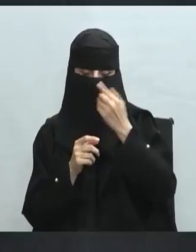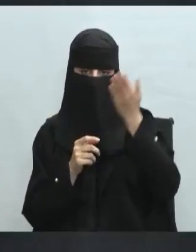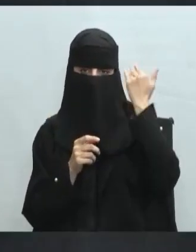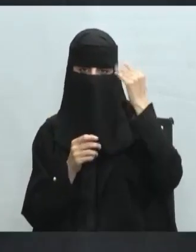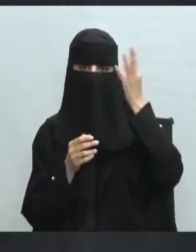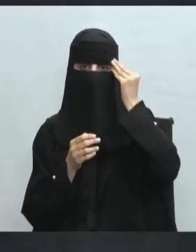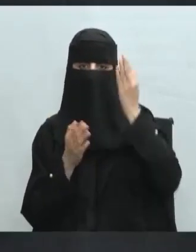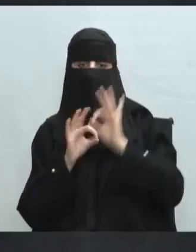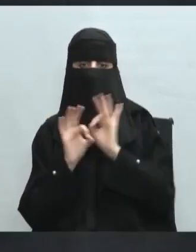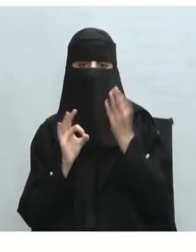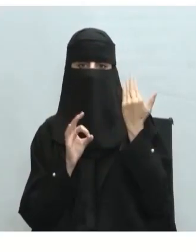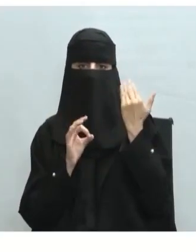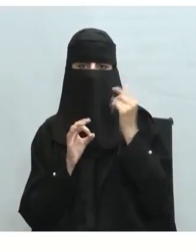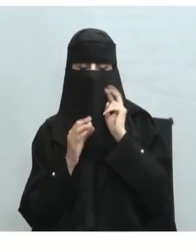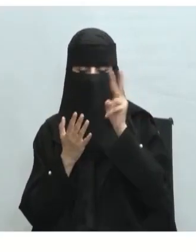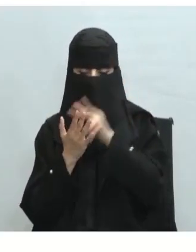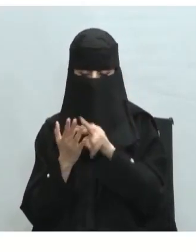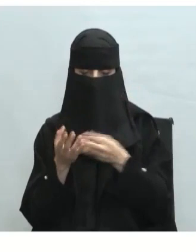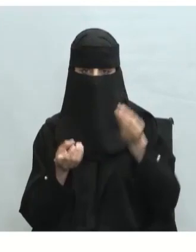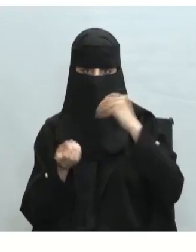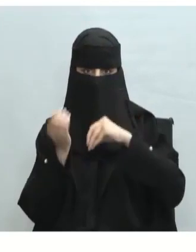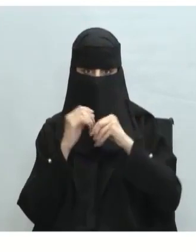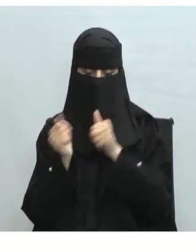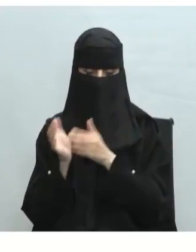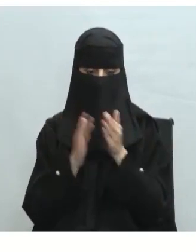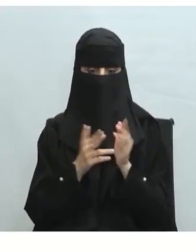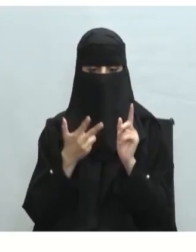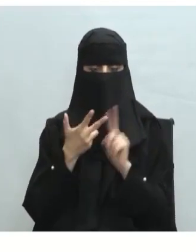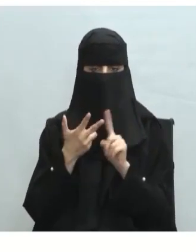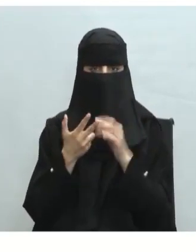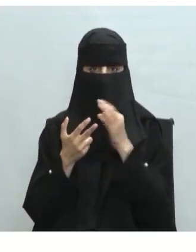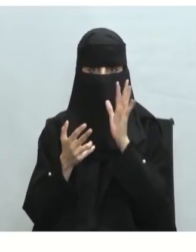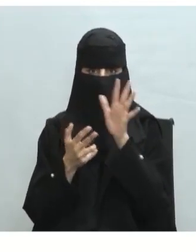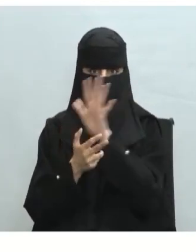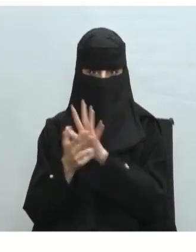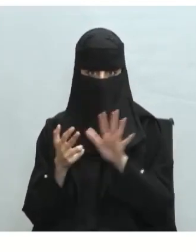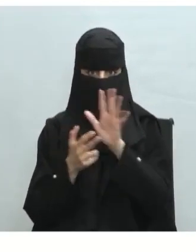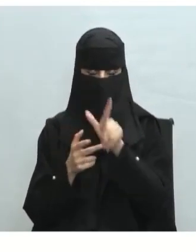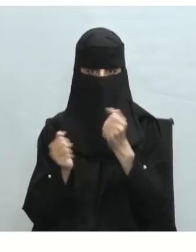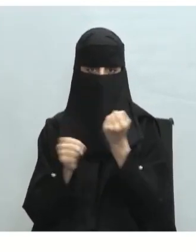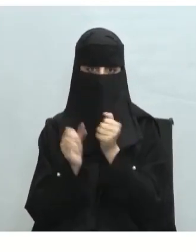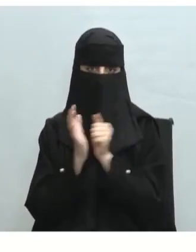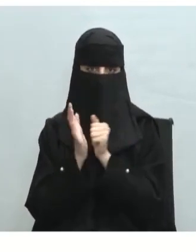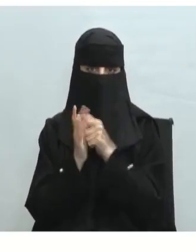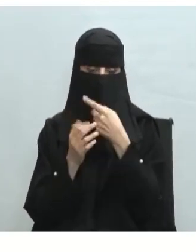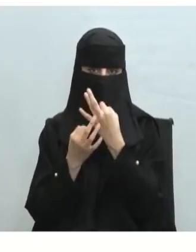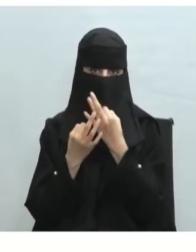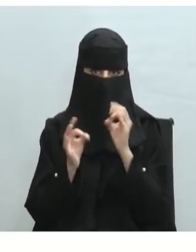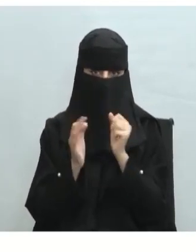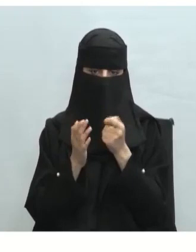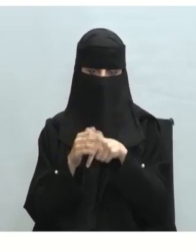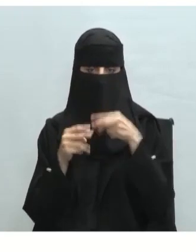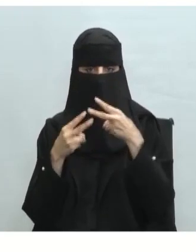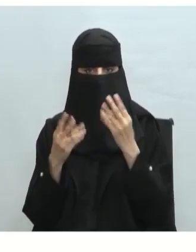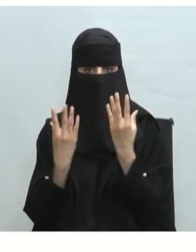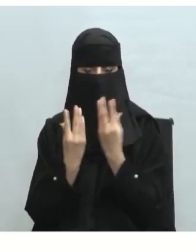المقروء احسنتم ثالثا هنا لاحظ اكمل مكونات الشكل الاتي طبعا هذا هو نشاط منزلي لكن لا نمنع ان نجيب ان نجيب عنه